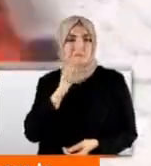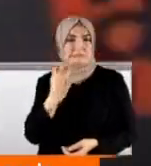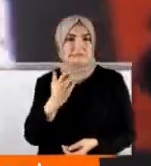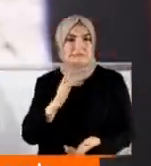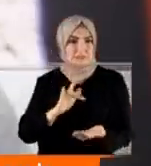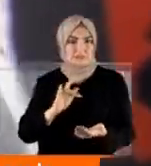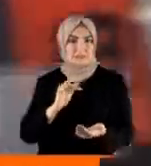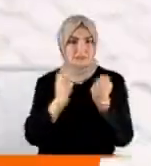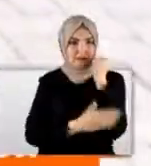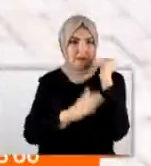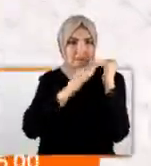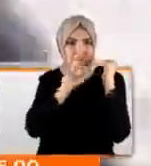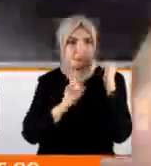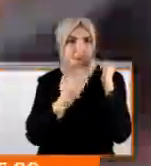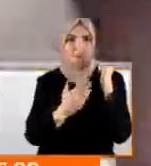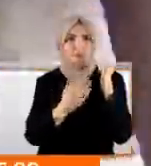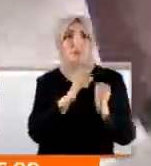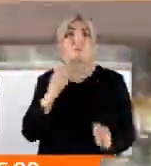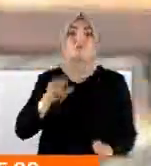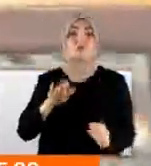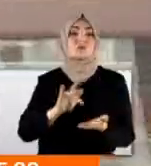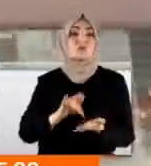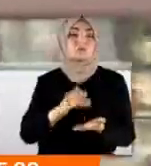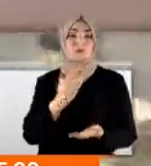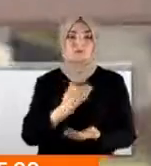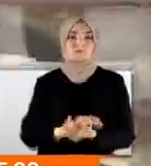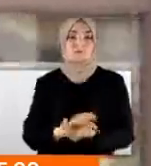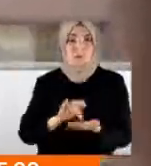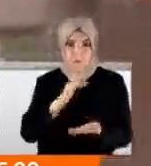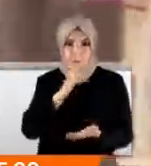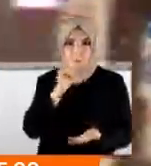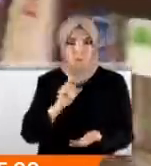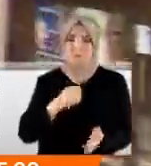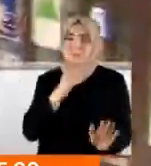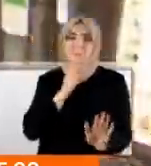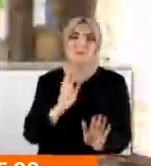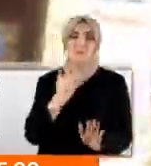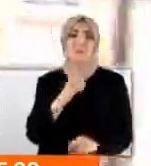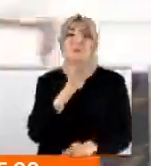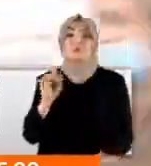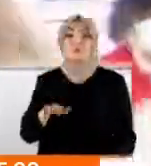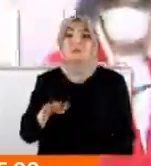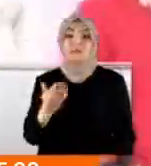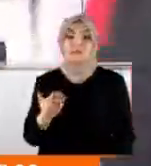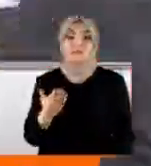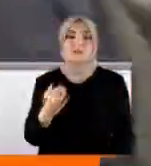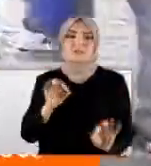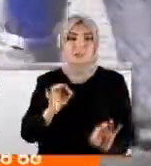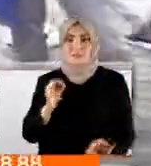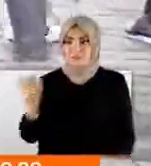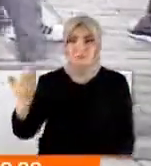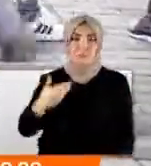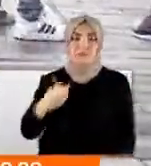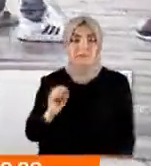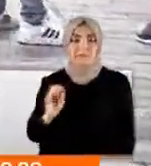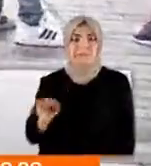benim. 900 lira cezası mı? Söndürüm ama hemen. Cezayı biliyor muydunuz? Yok, bilmiyordum. Yani 900 lira. Sigarayı da şimdi söylediler, atacaktım. Son